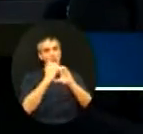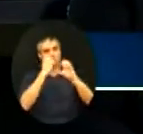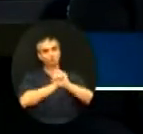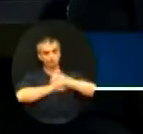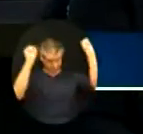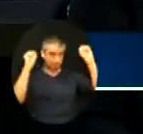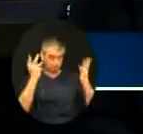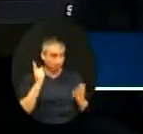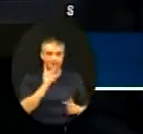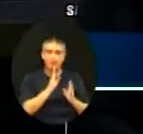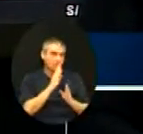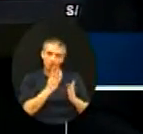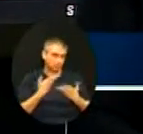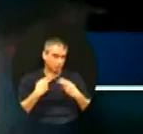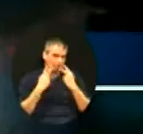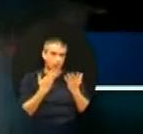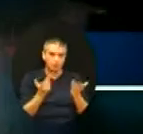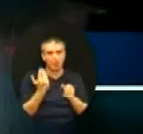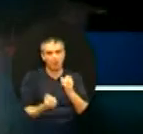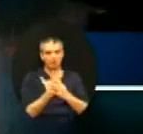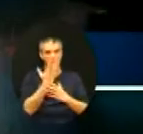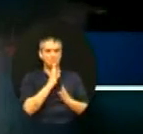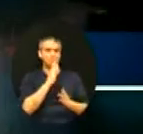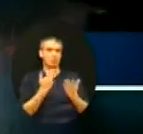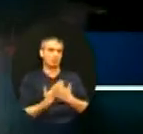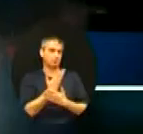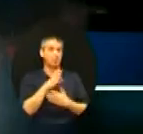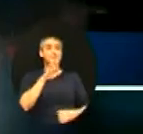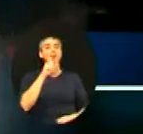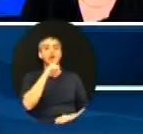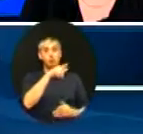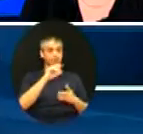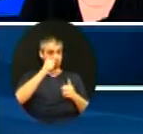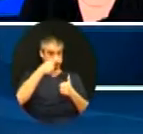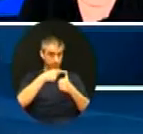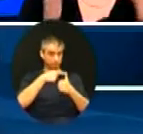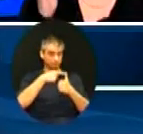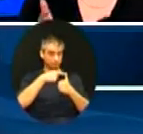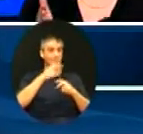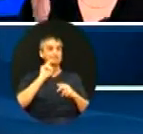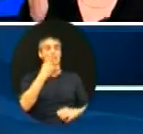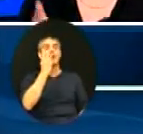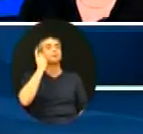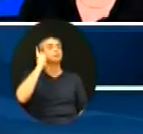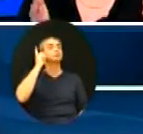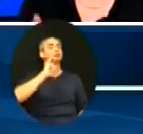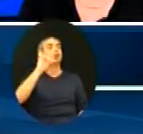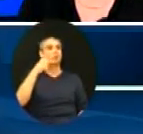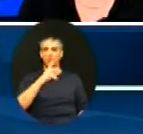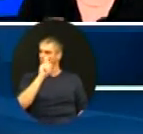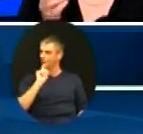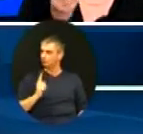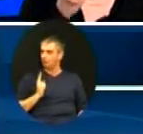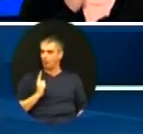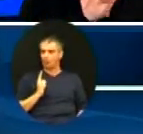מתפוצצים אמנם, אבל בעיות הוא בטח לא פתר, רק יצר אותן. מעלה אדומים תחילה, צריך 40 שנה חופרים לנו. אולי כדאי